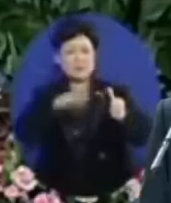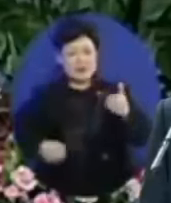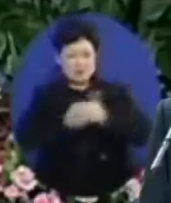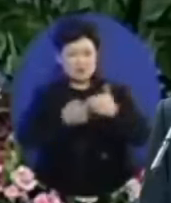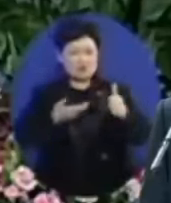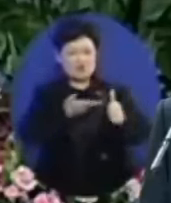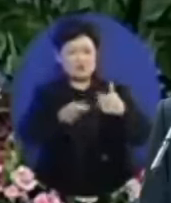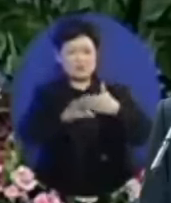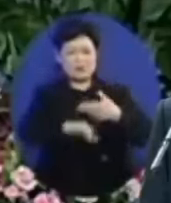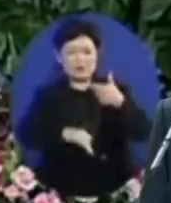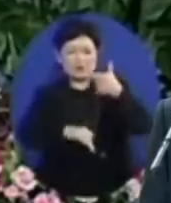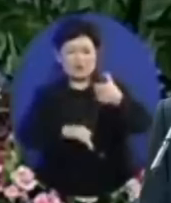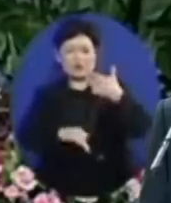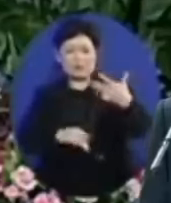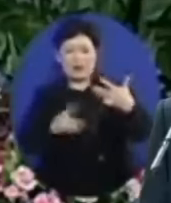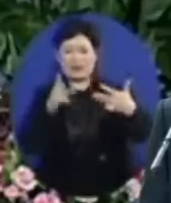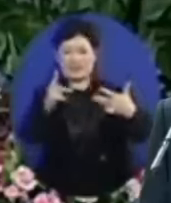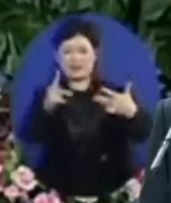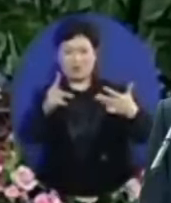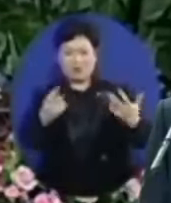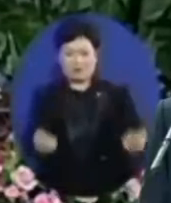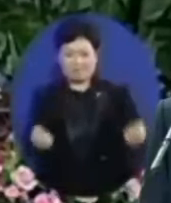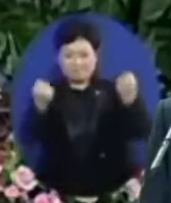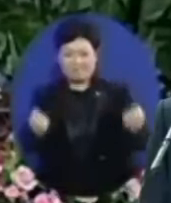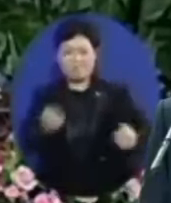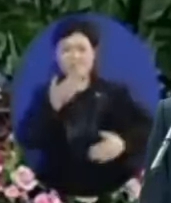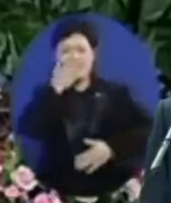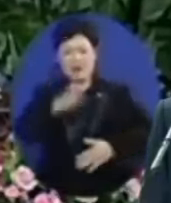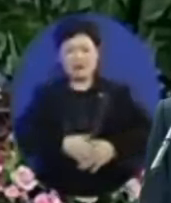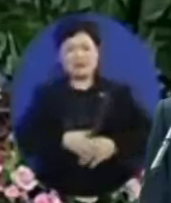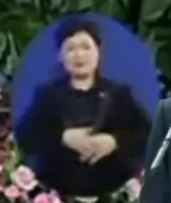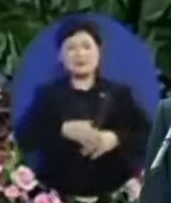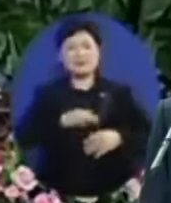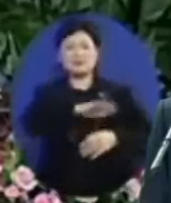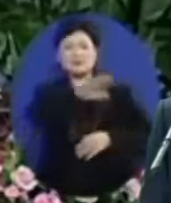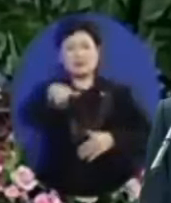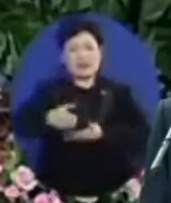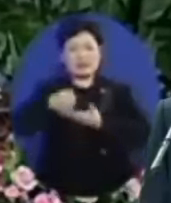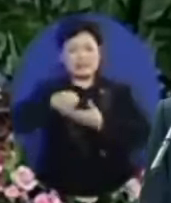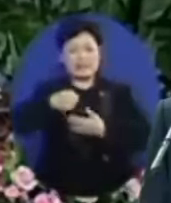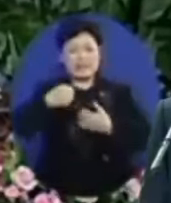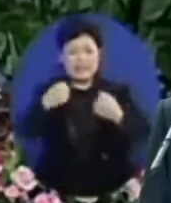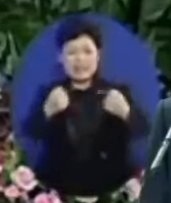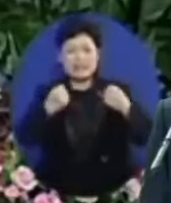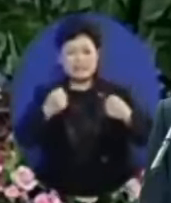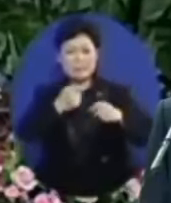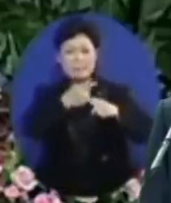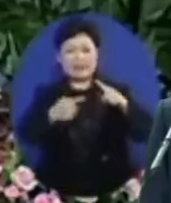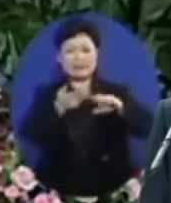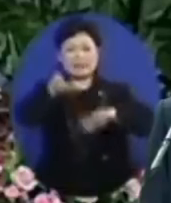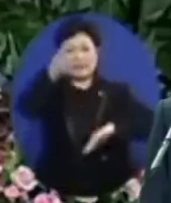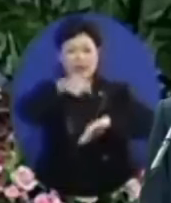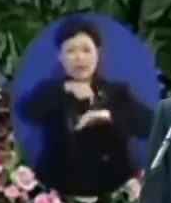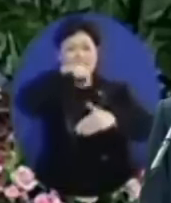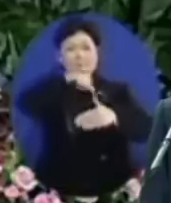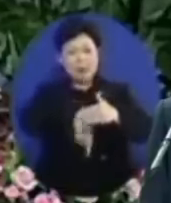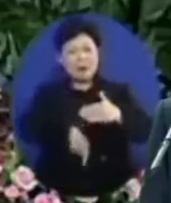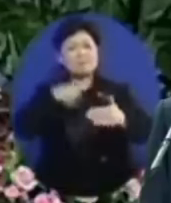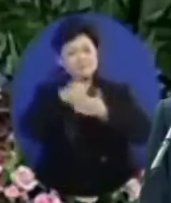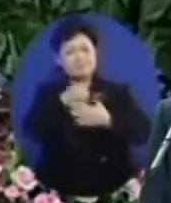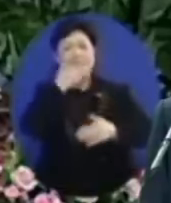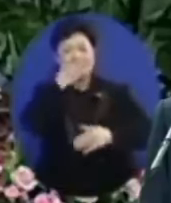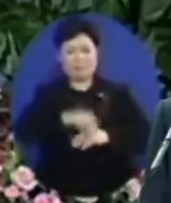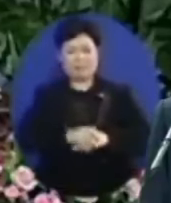주놓으면 68kg을 졌다고 하는 것입니다. 이것은 우리가 가진 힘의 절반 이상은 마음가짐에 달려있다는